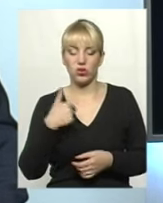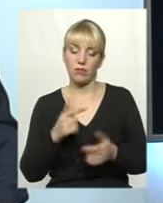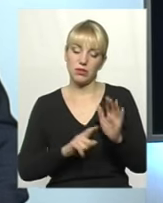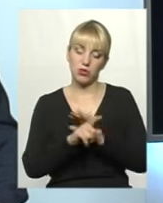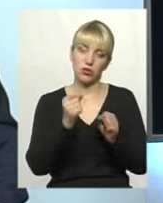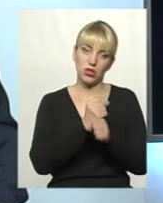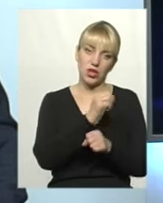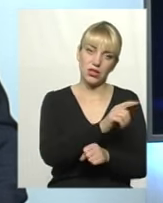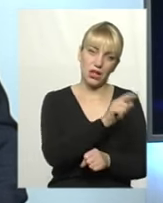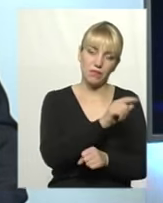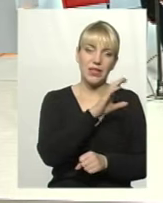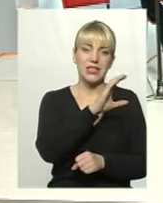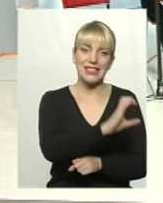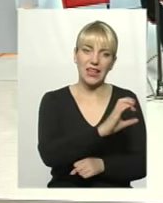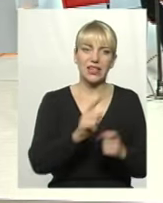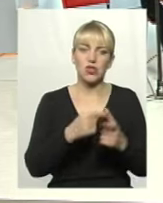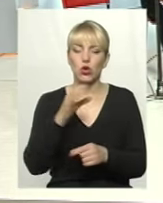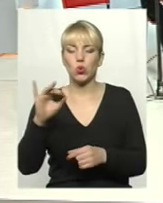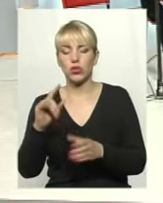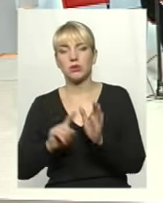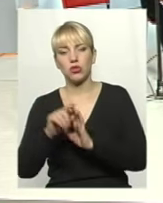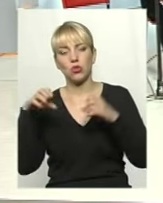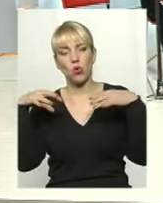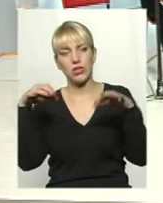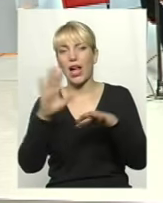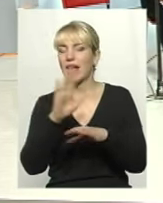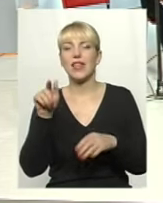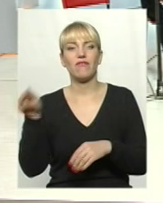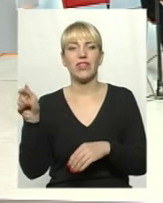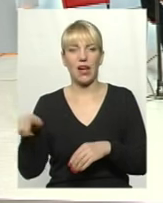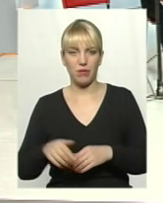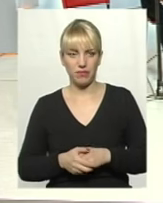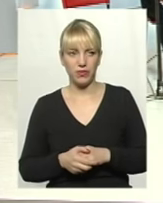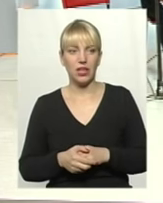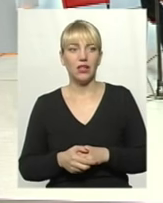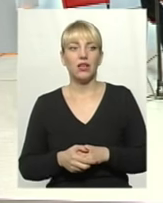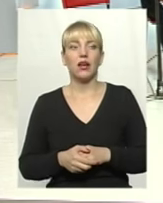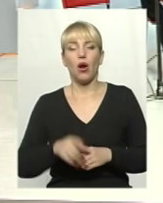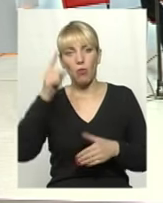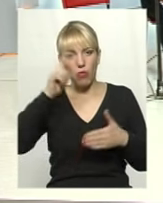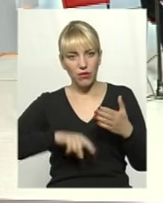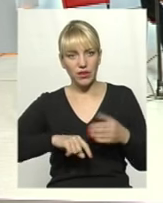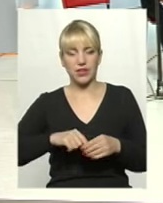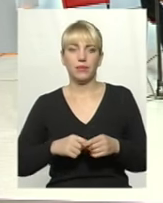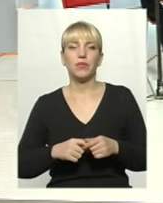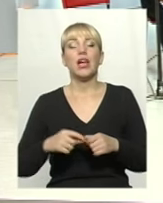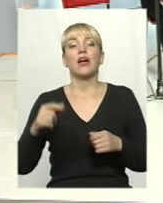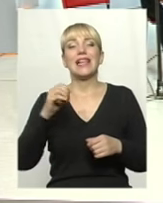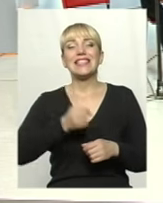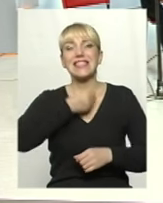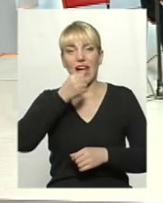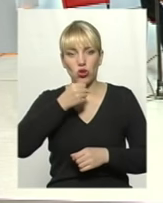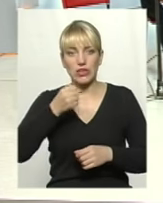в Сатанівці чи в Юринцях там освітлення, а не в тебе там водогін? Повірте, каже, з старостами